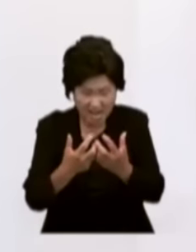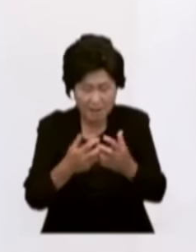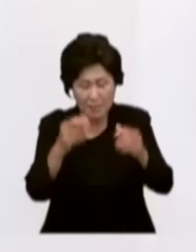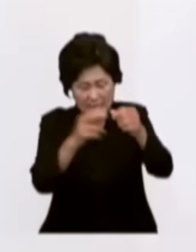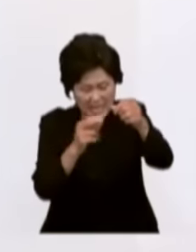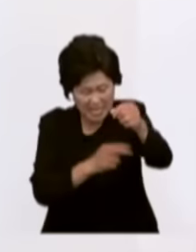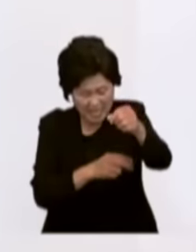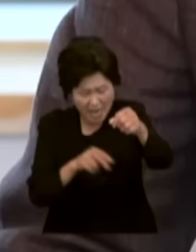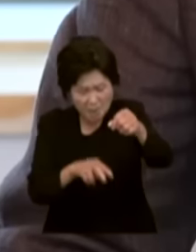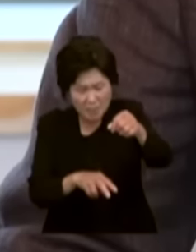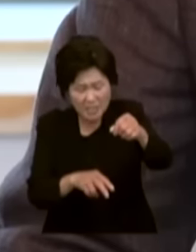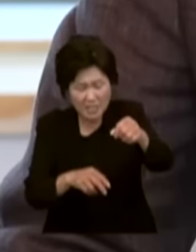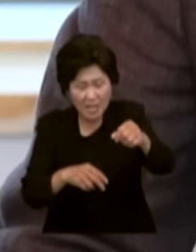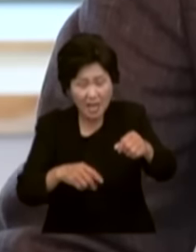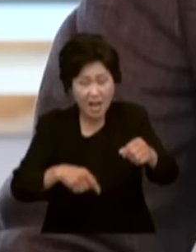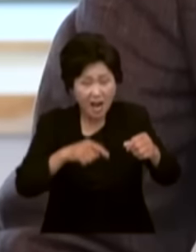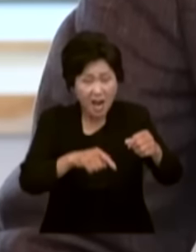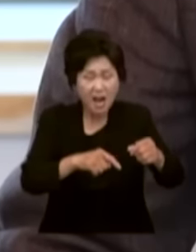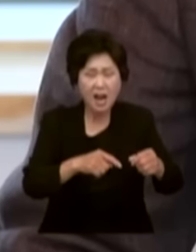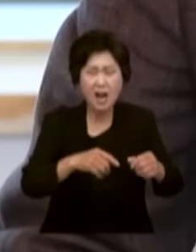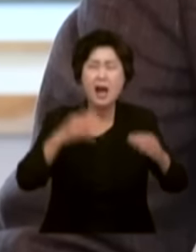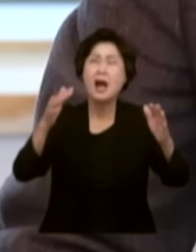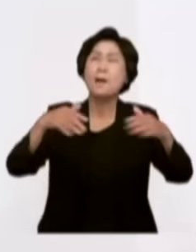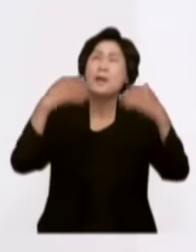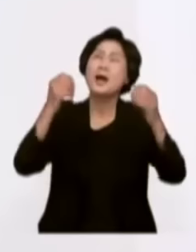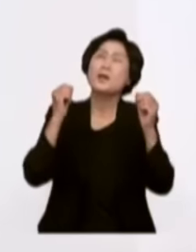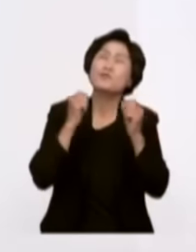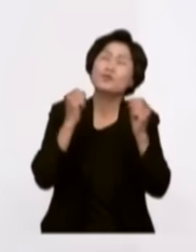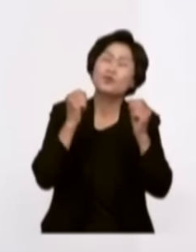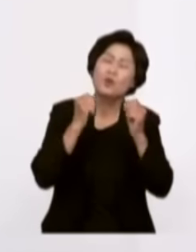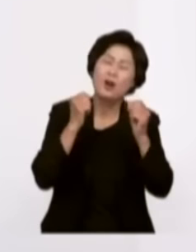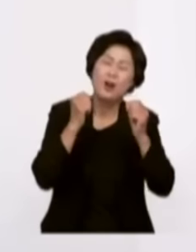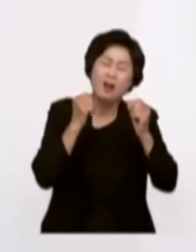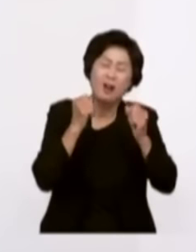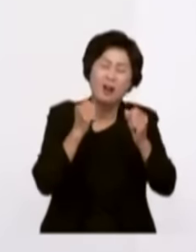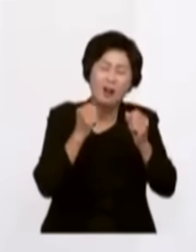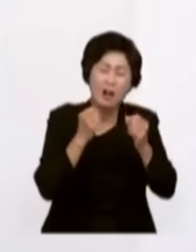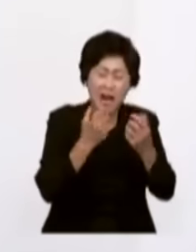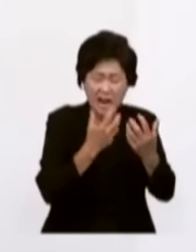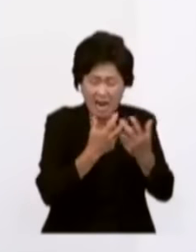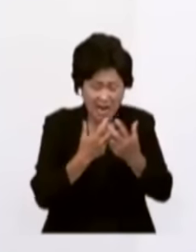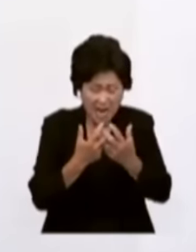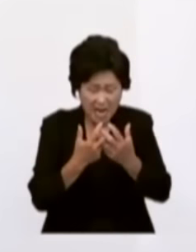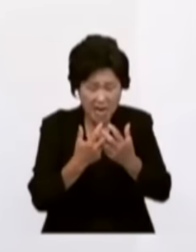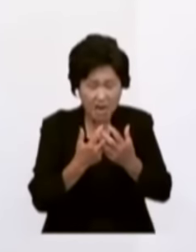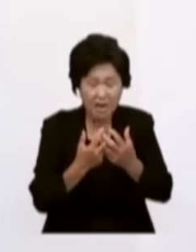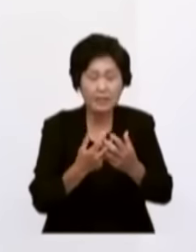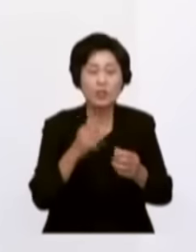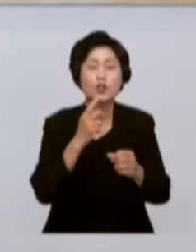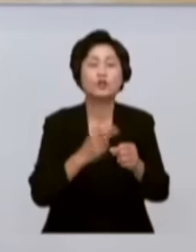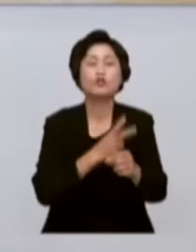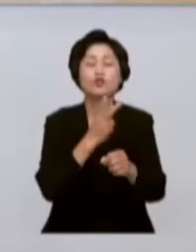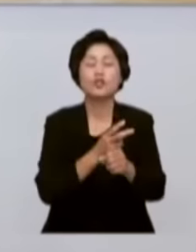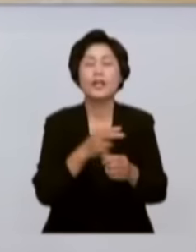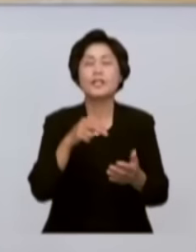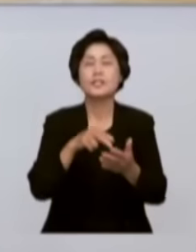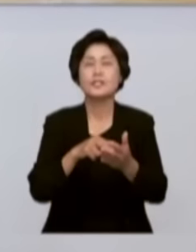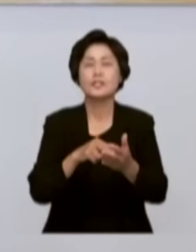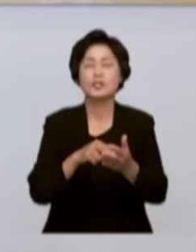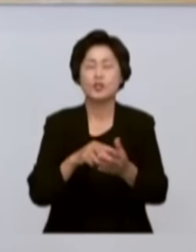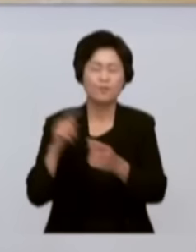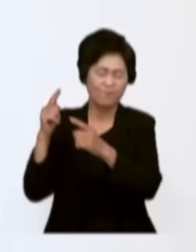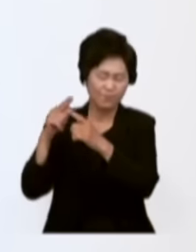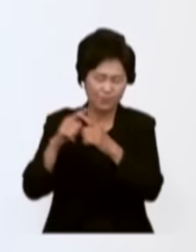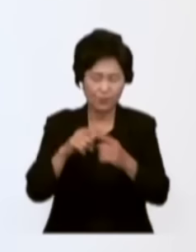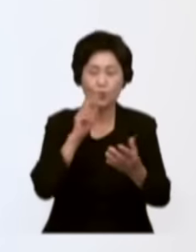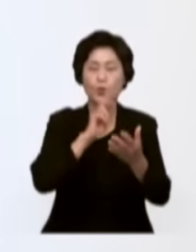밑은 왜 이렇게 바람이 많이 부는지. 춥지. 네, 그럼 기둥 바람 안 부는데 이렇게 가서 기대서 거기서 2시간씩 매일 노래를 부르는 거예요. 무슨 노래? 그러니까 조용필